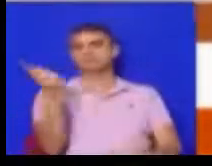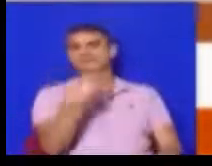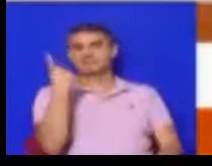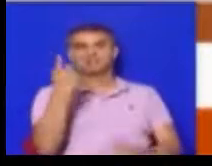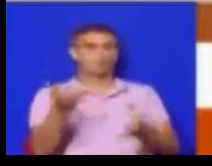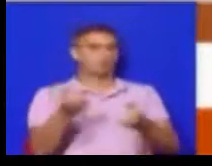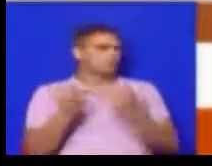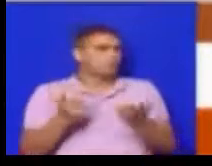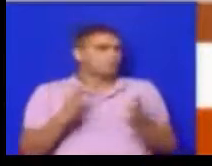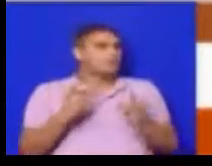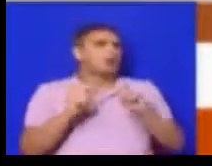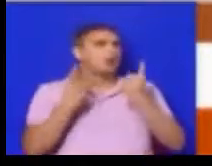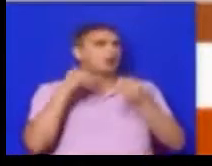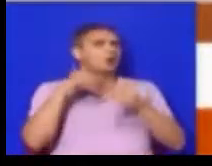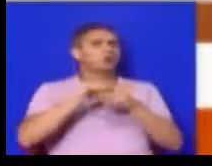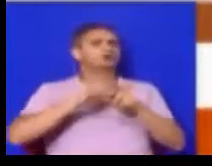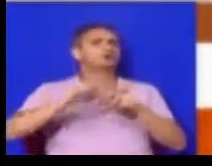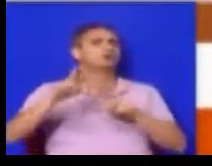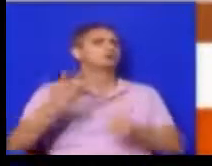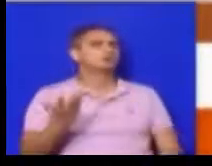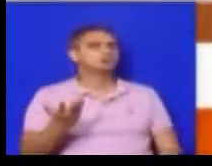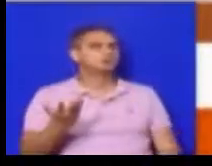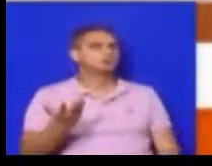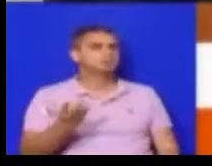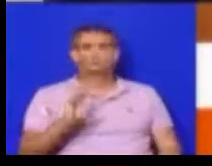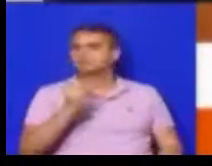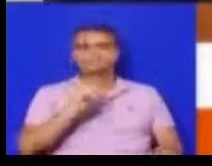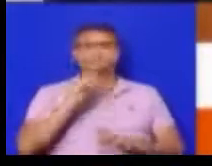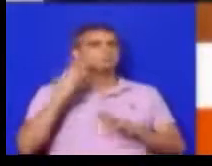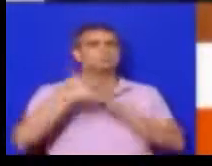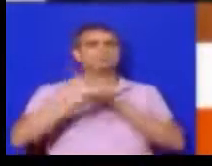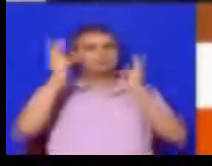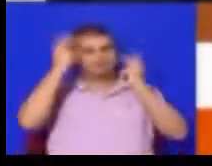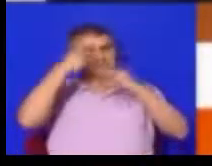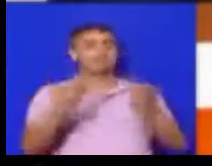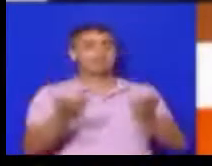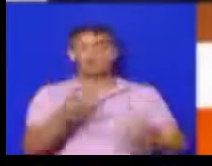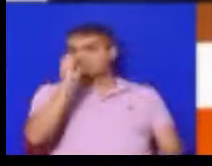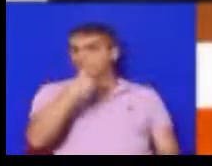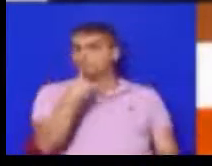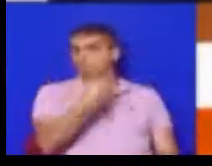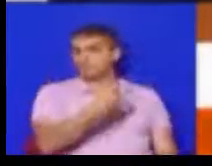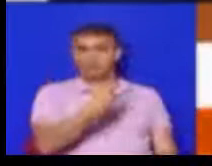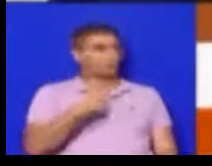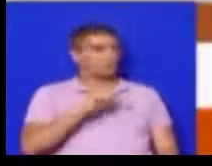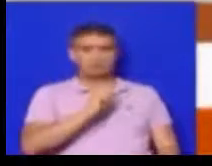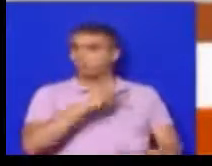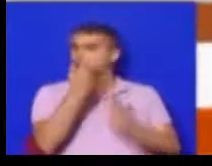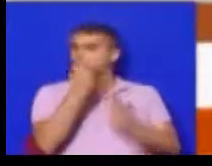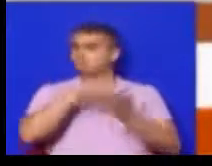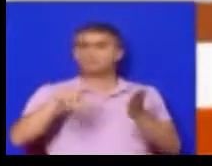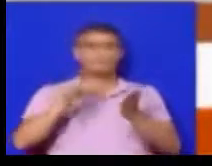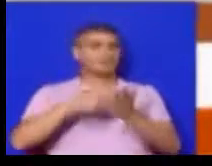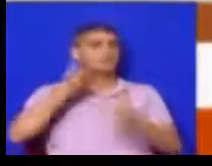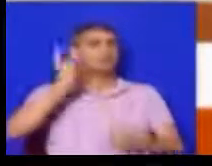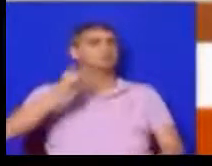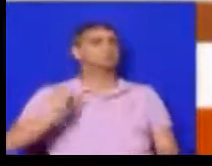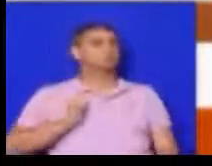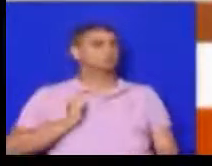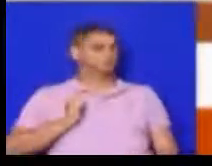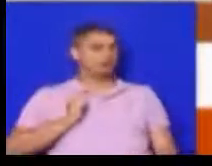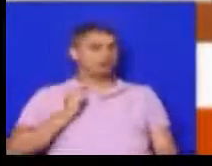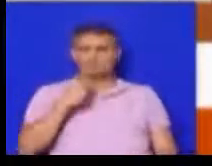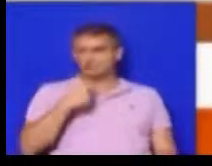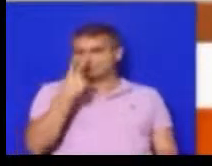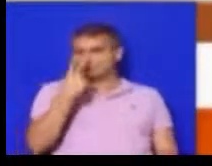החוצה. מה קורה בתוך 3 חודשים כאלה? אם אין הסכם. אובמה אומר פה, הוא אמר עכשיו בדברים, אנחנו לא הסרנו את האיום הצבאי מעל השולחן, אבל ראינו